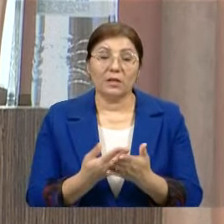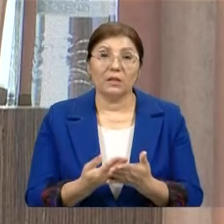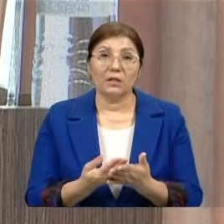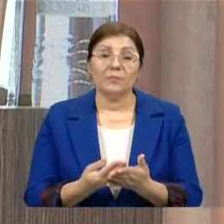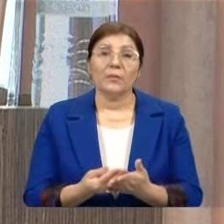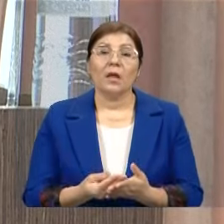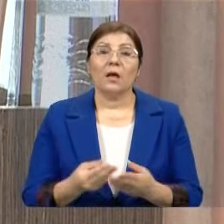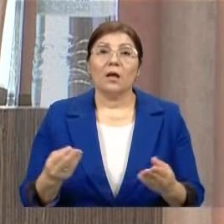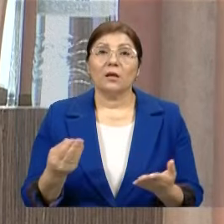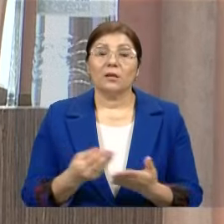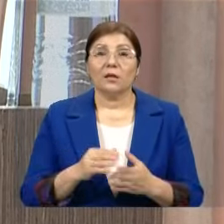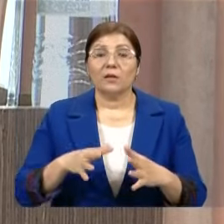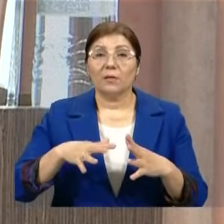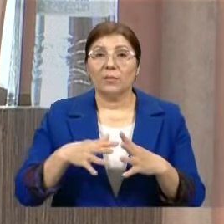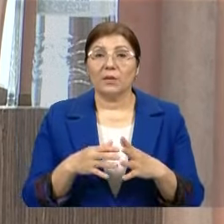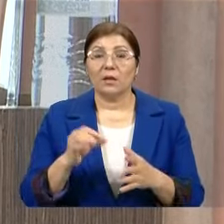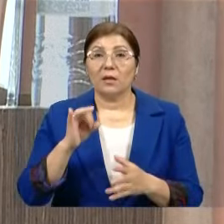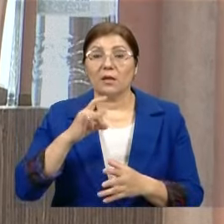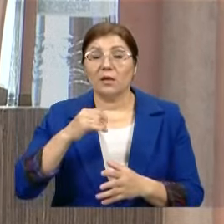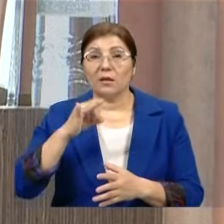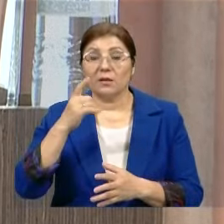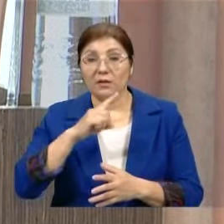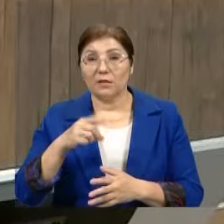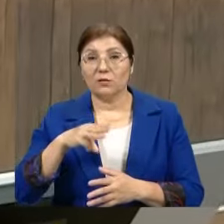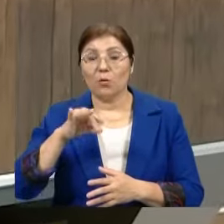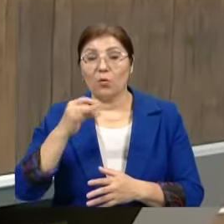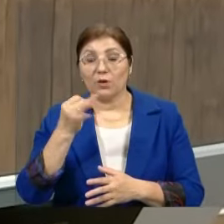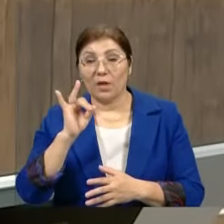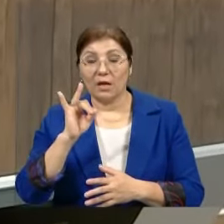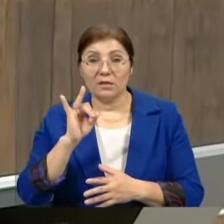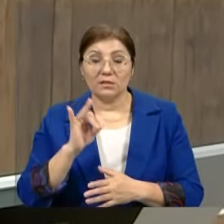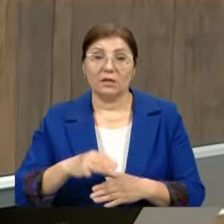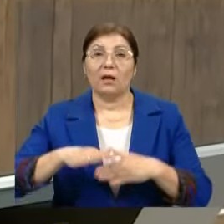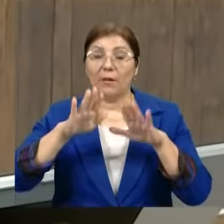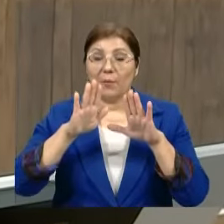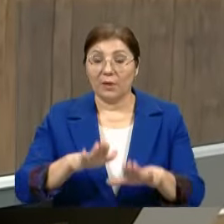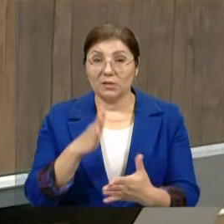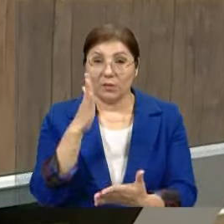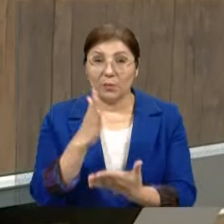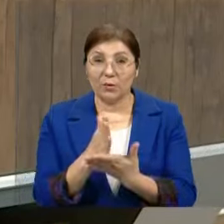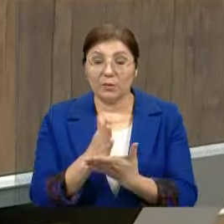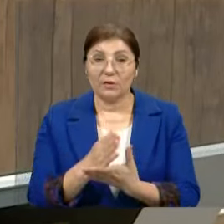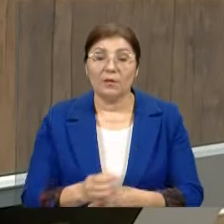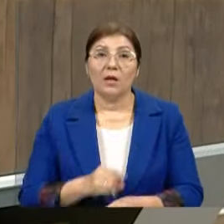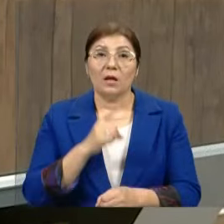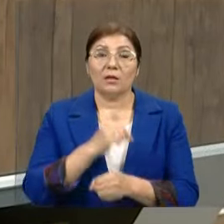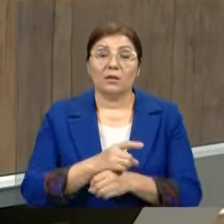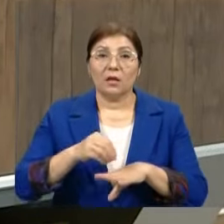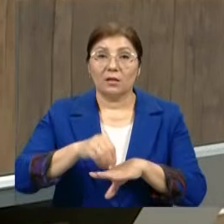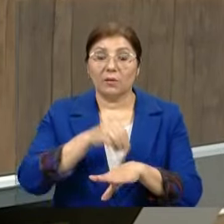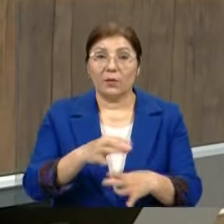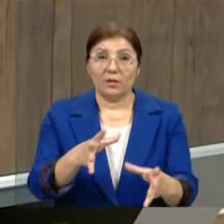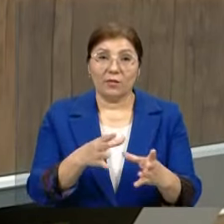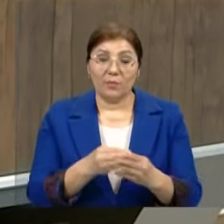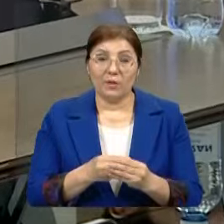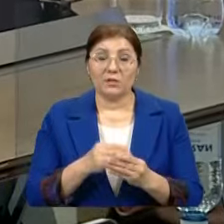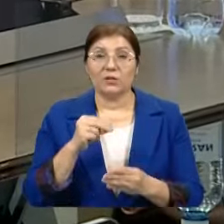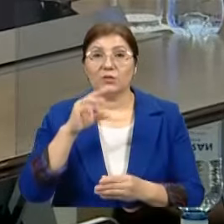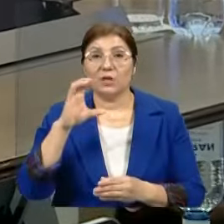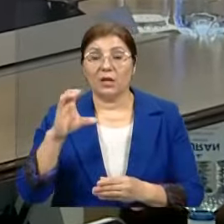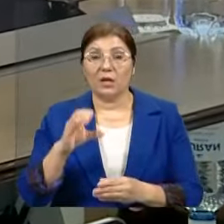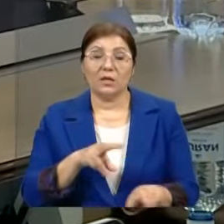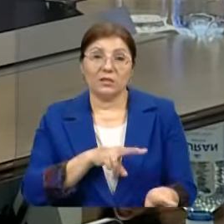лесопожарной станции на территории Ирги Торгайского заповедника. Глава региона Асхат Шахаров поручил акимам городов и районов совместно с департаментом ЧС